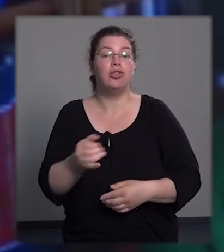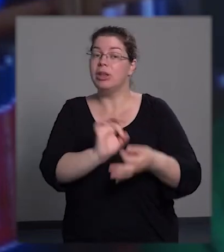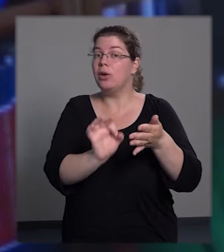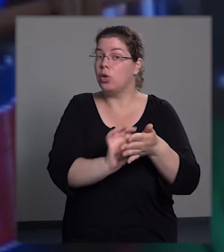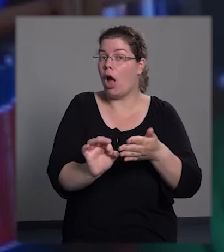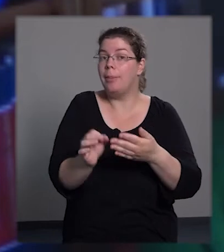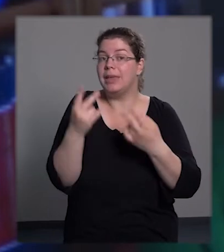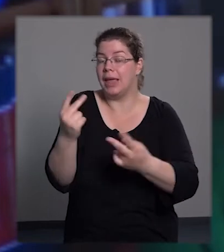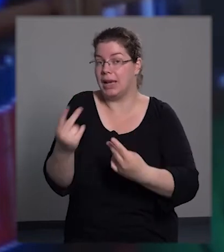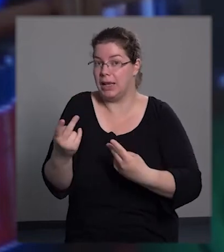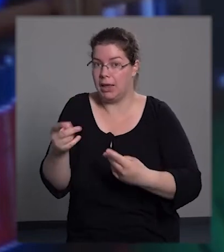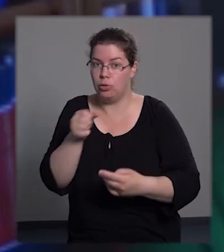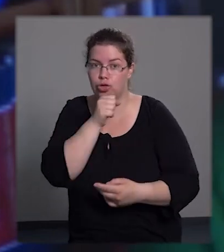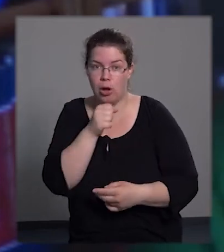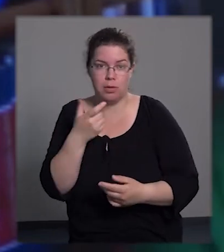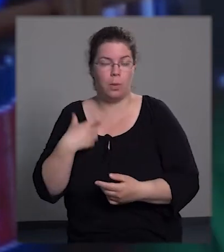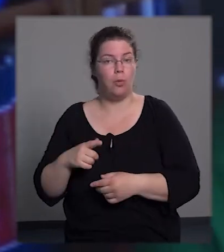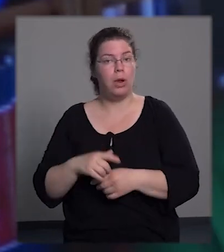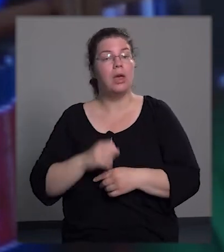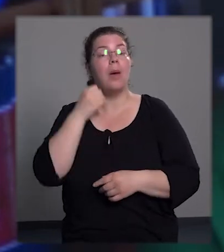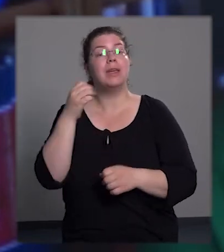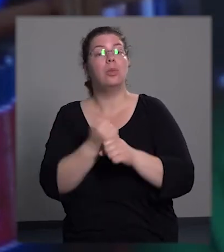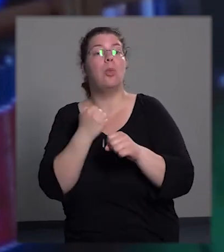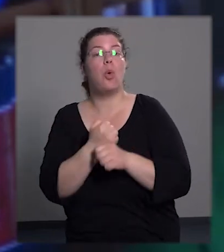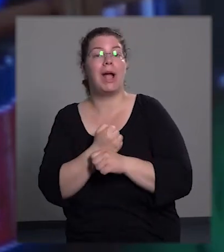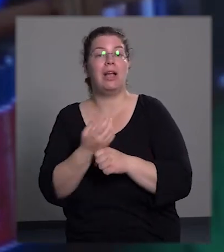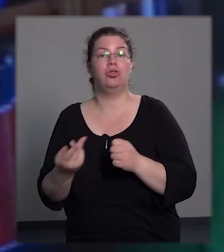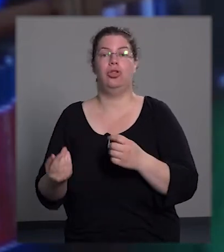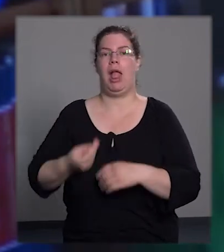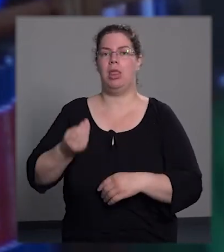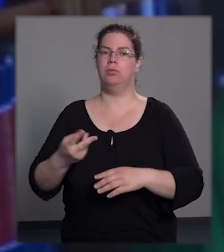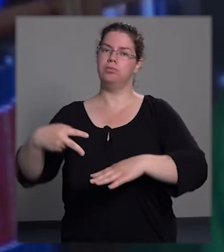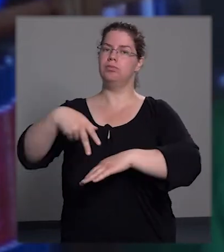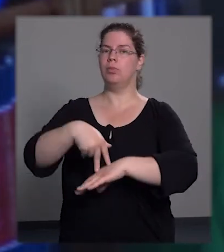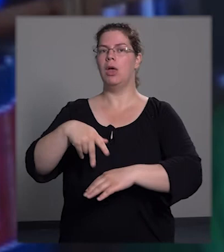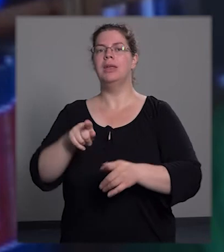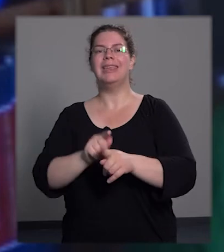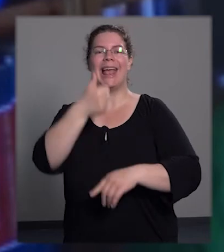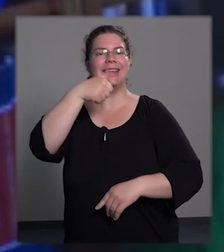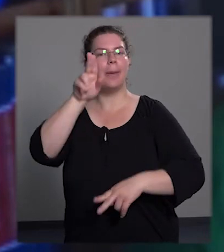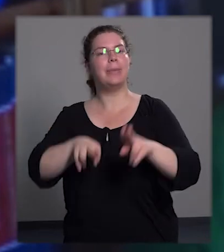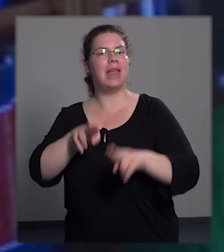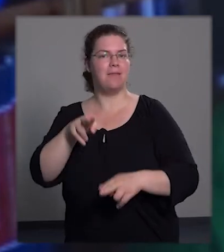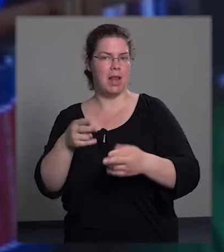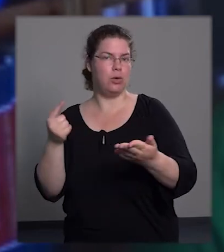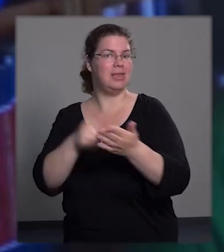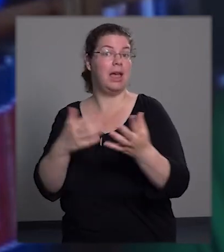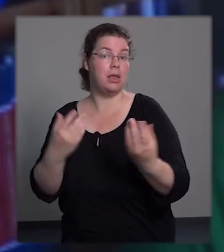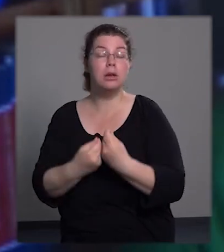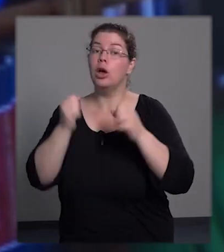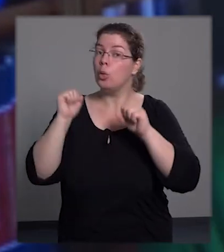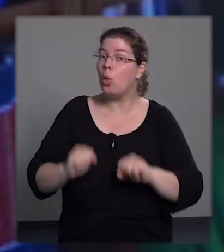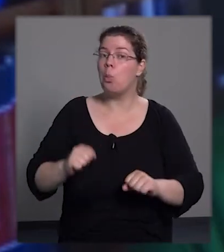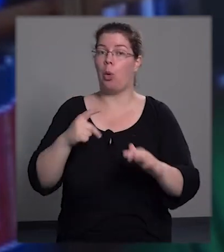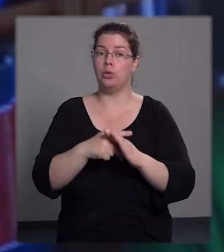Tehát amikor ő munkás előadásokon lépett fel, akkor ő ilyen népnevelő célzattal is, ő ilyen komoly